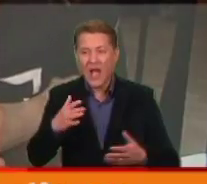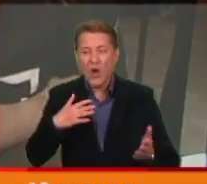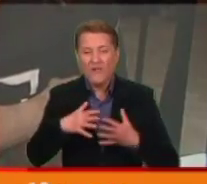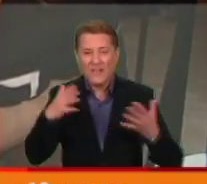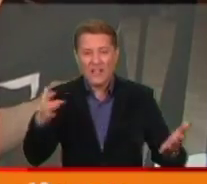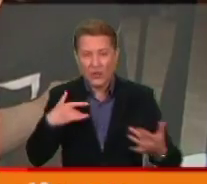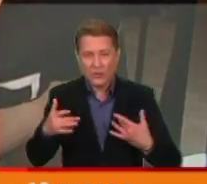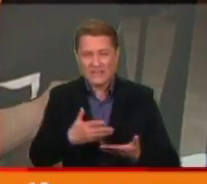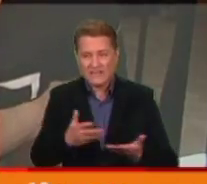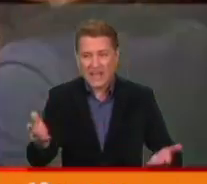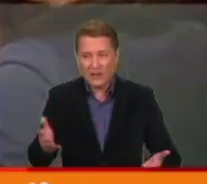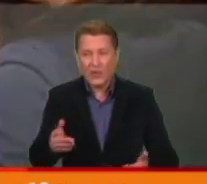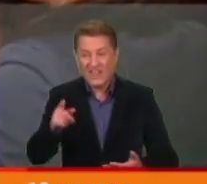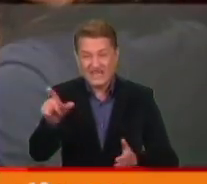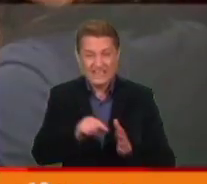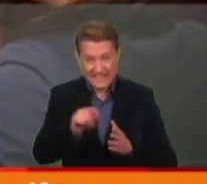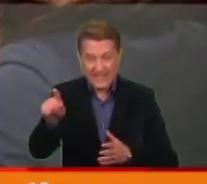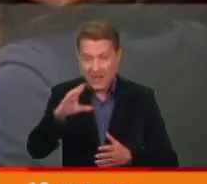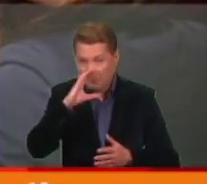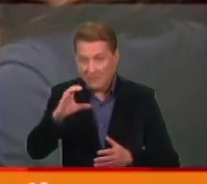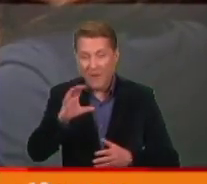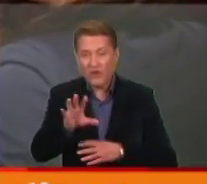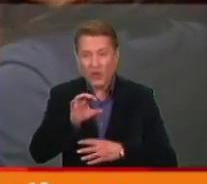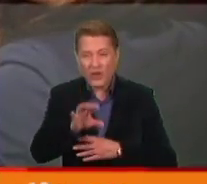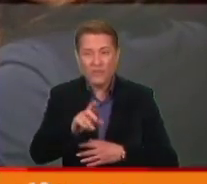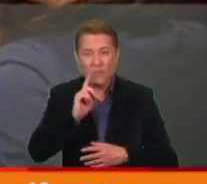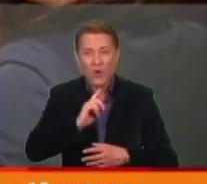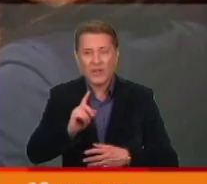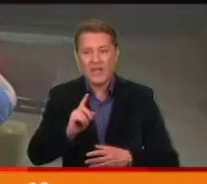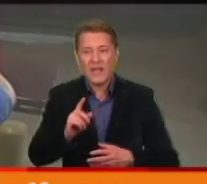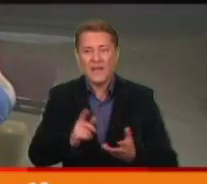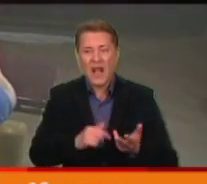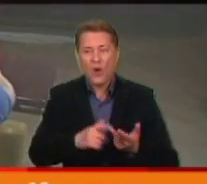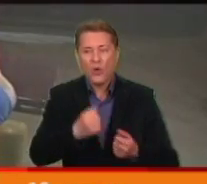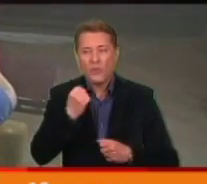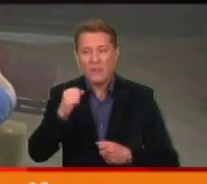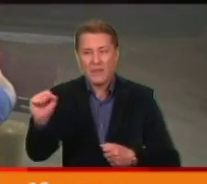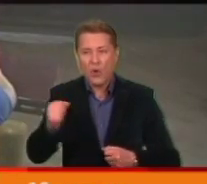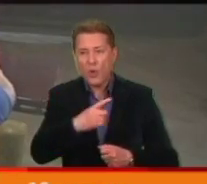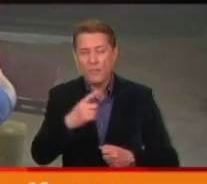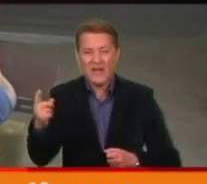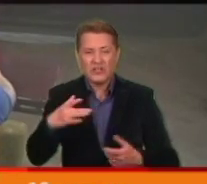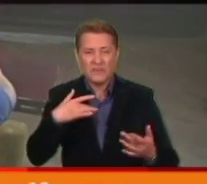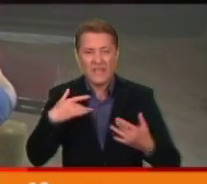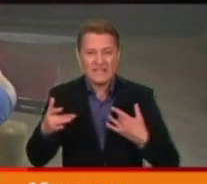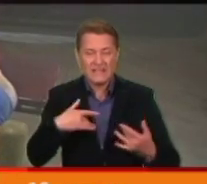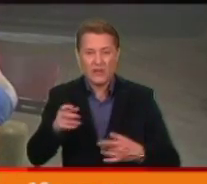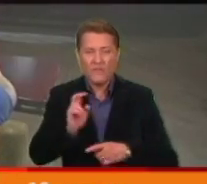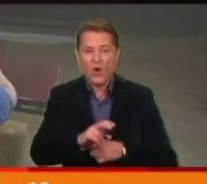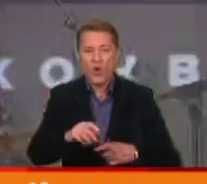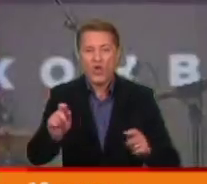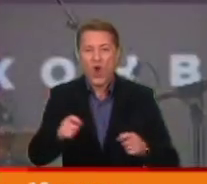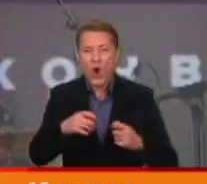фотографуються, мене ще не так пізнають. І поки Назар із другом на камеру рахують перемоги, першим на сцену змагань виходить гурт